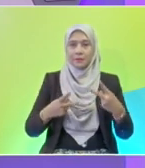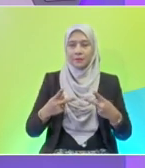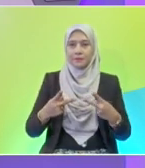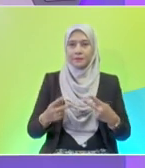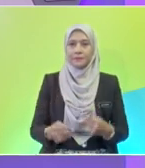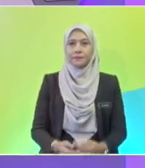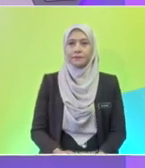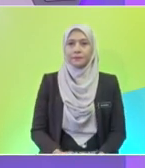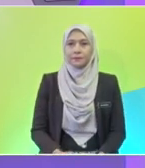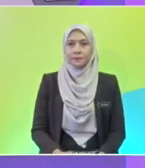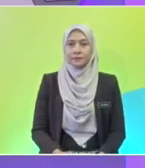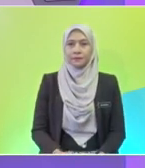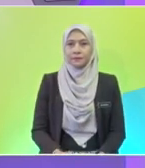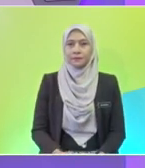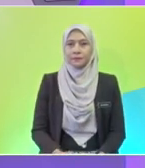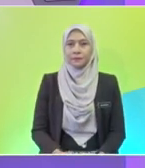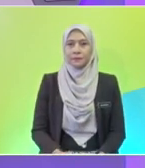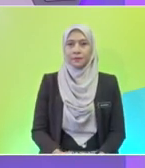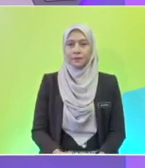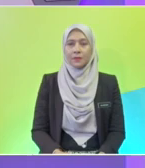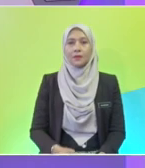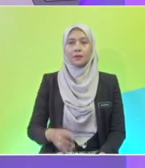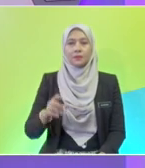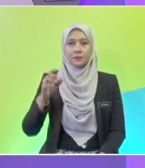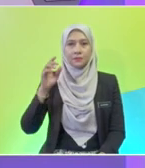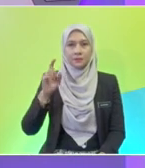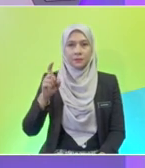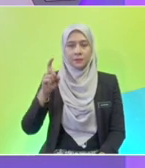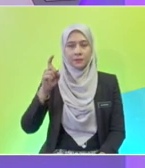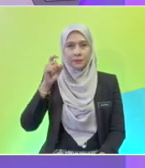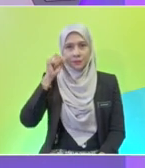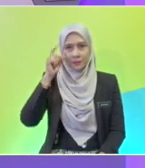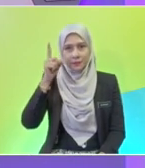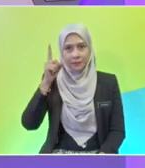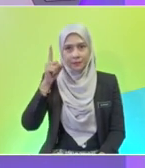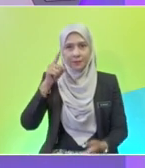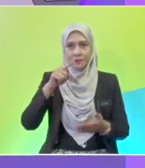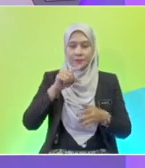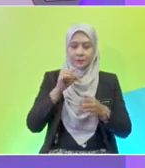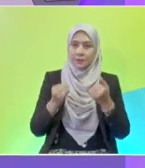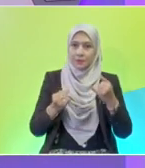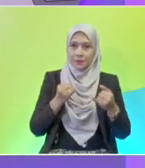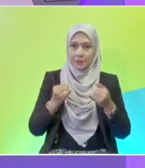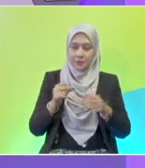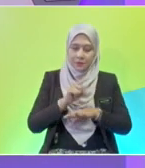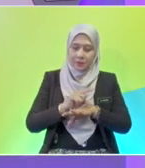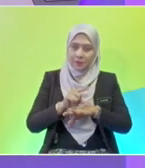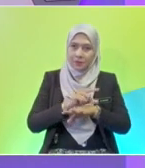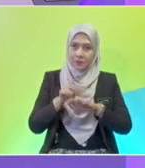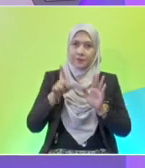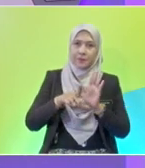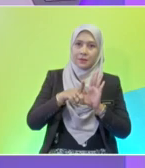digunakan secara berlebihan 5 ke apa terjadi kulit merusak jadi kita tulis